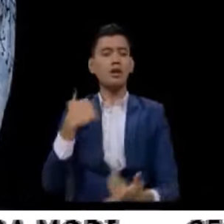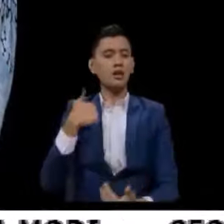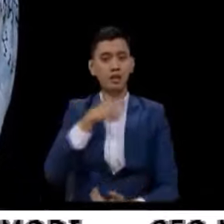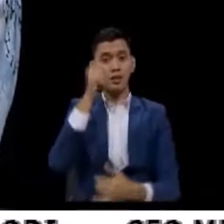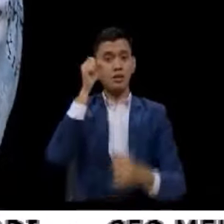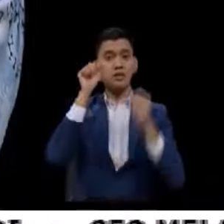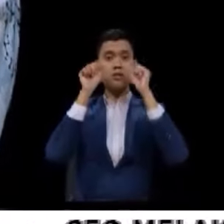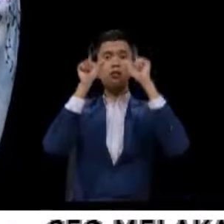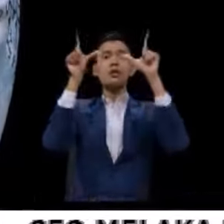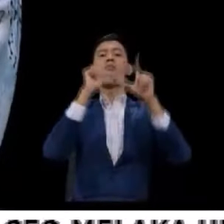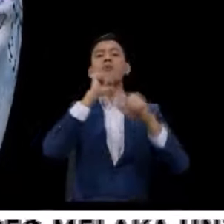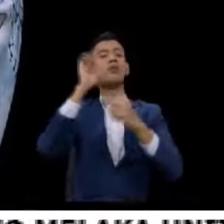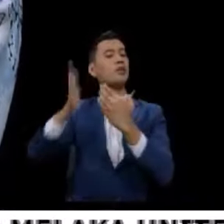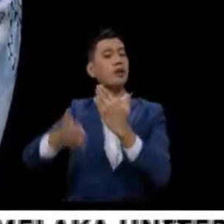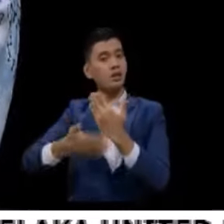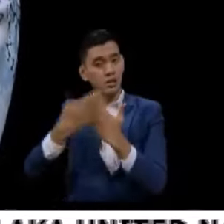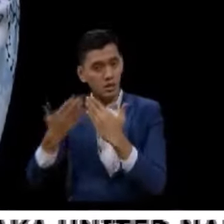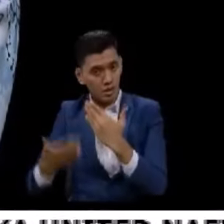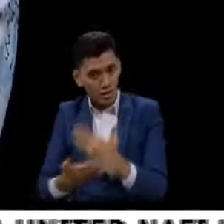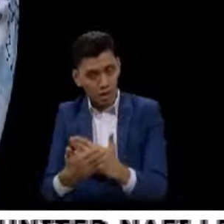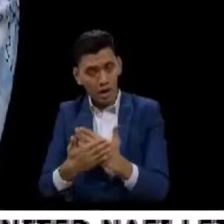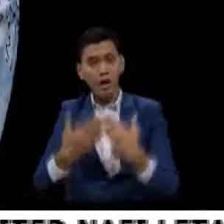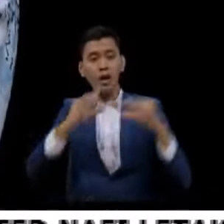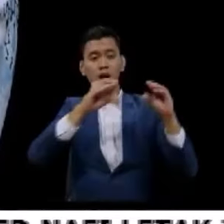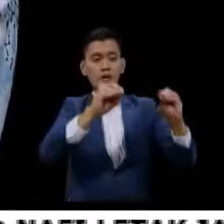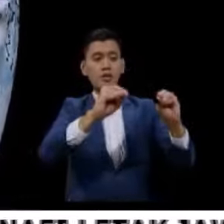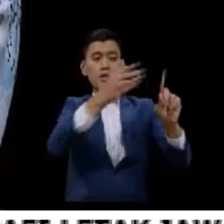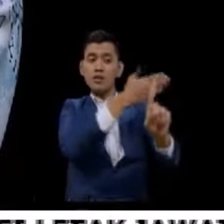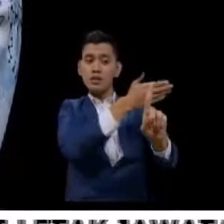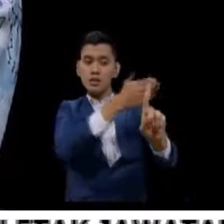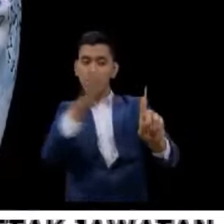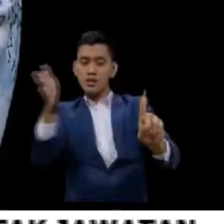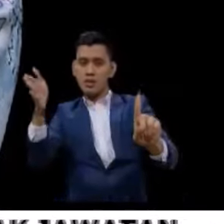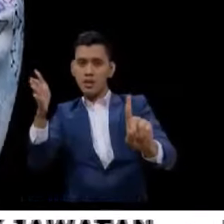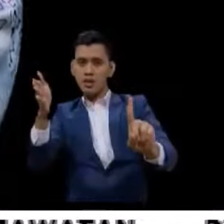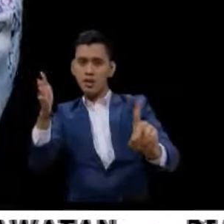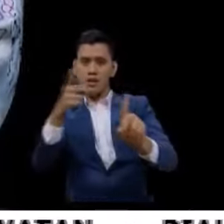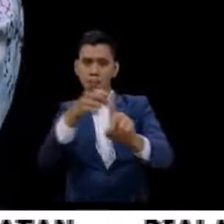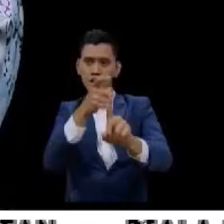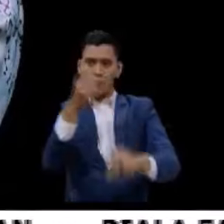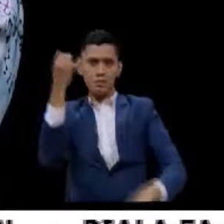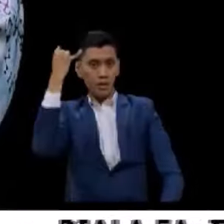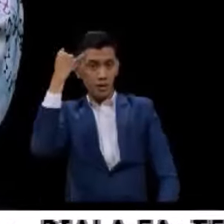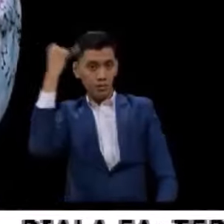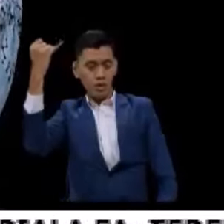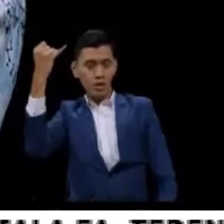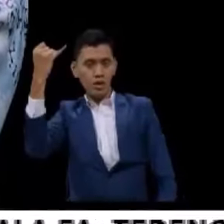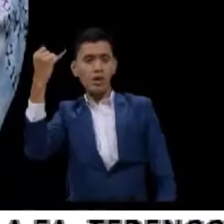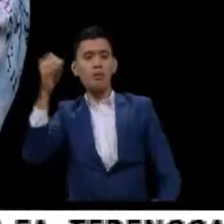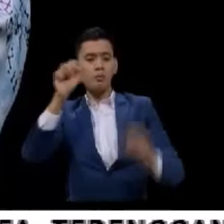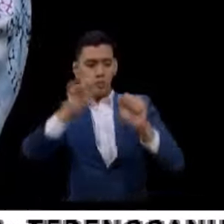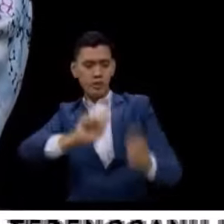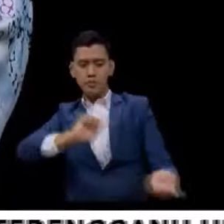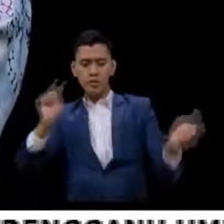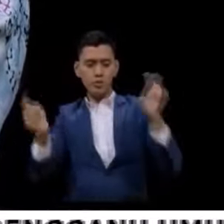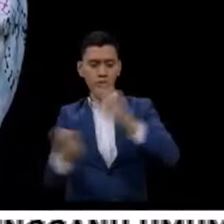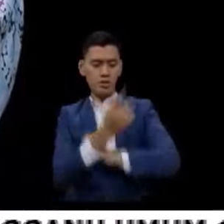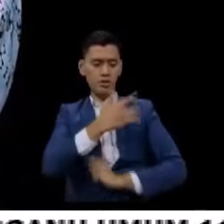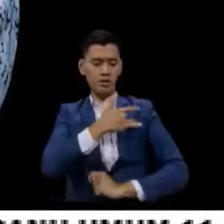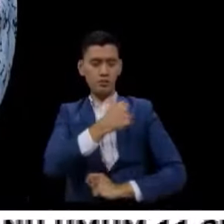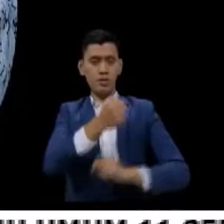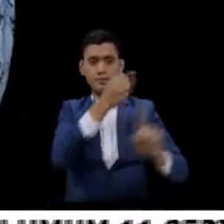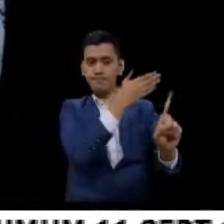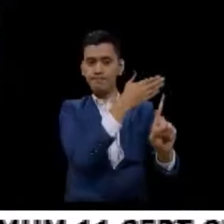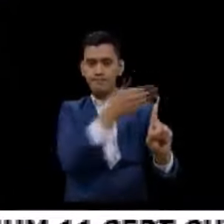bukan perkara mudah karena dia bersifat aja sisanya berupa ideologi banyaknya ada Loji ia mencoba aqidah-aqidah reset pada